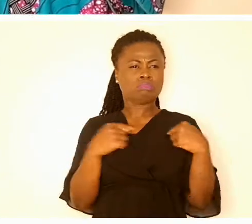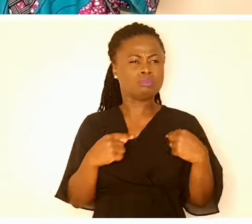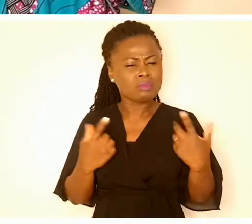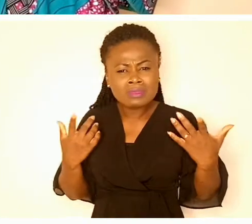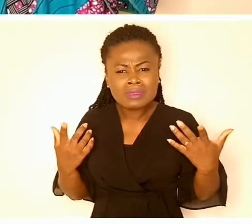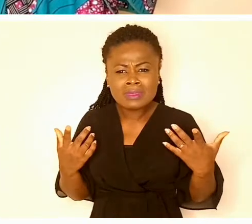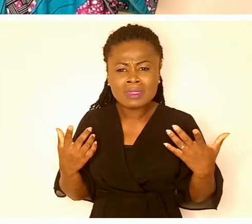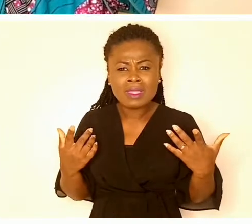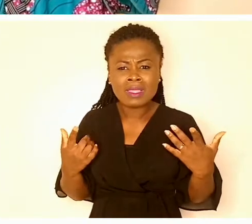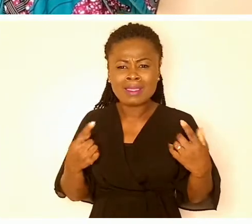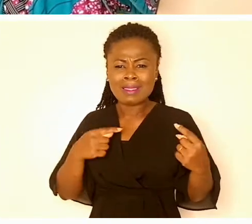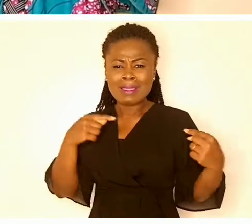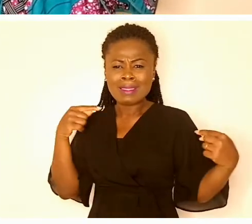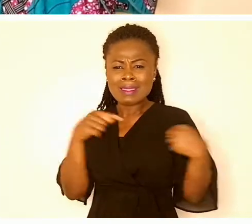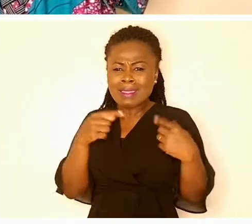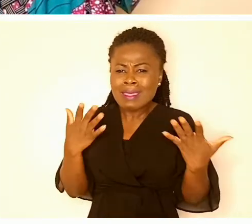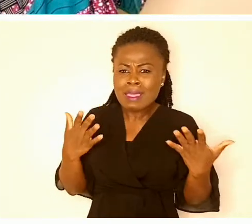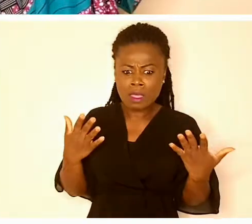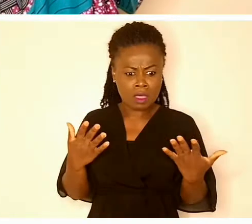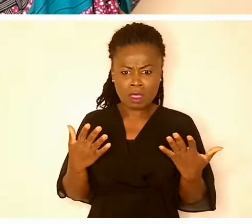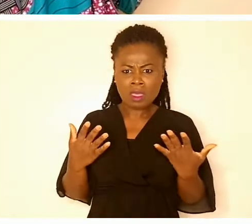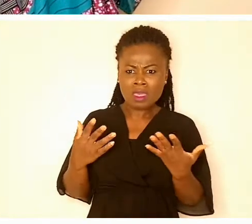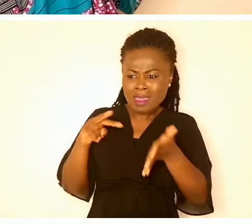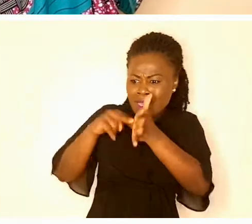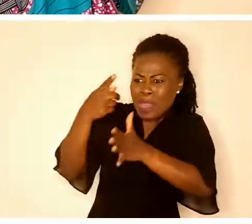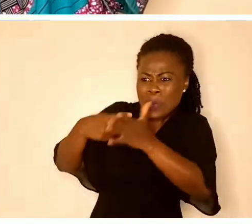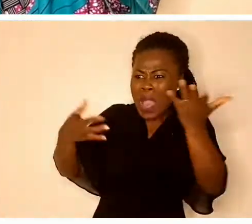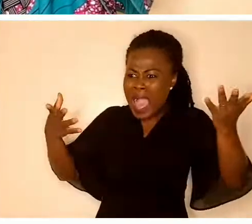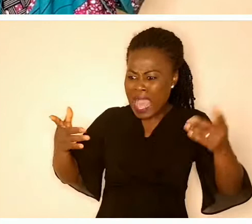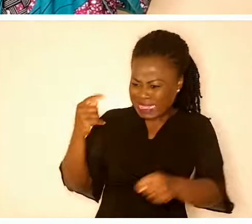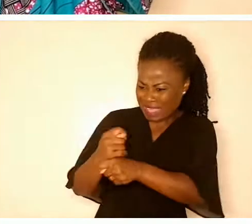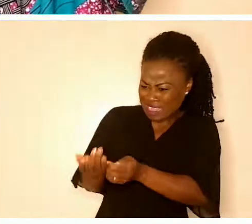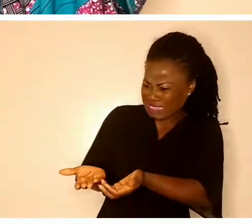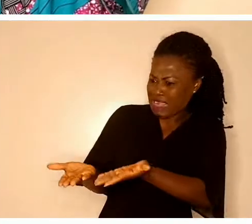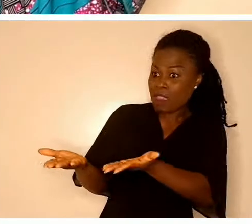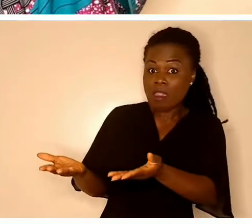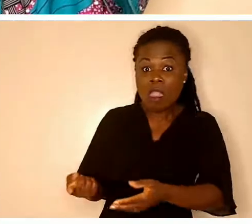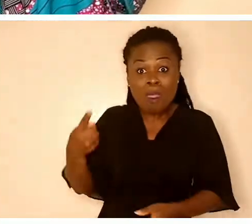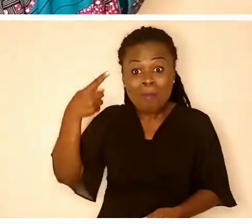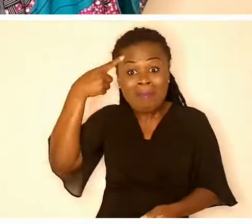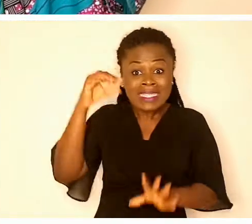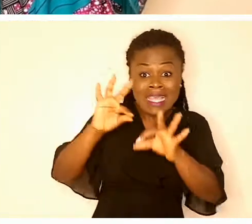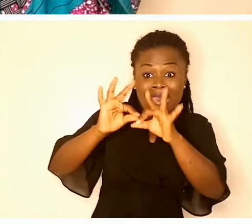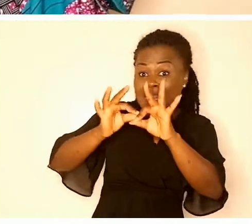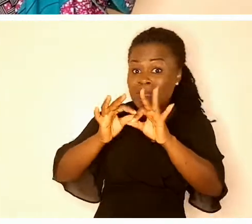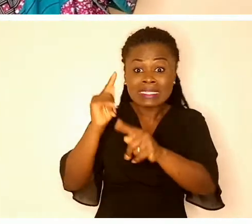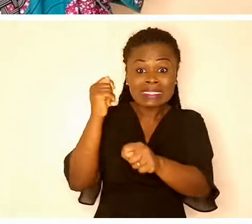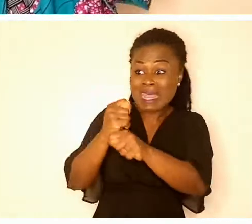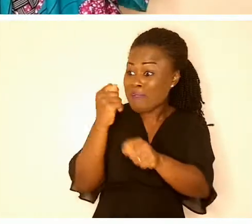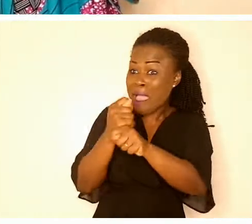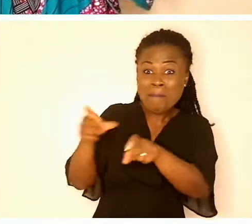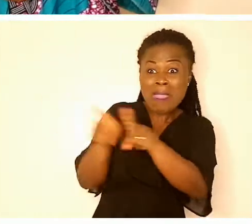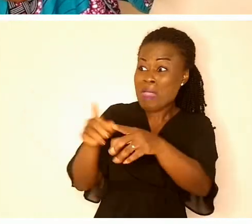choquée. Ce genre de boulot, qu'est-ce que ça veut dire ce genre de boulot? Pensez-vous donc que le métier d'interprète est un